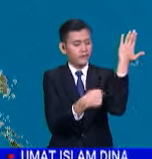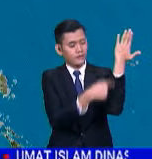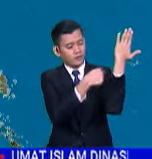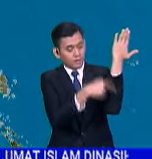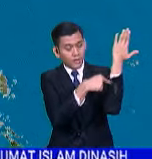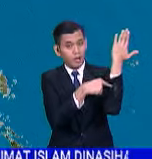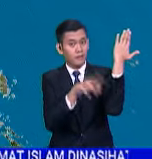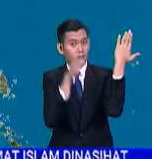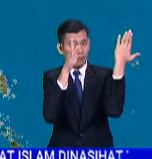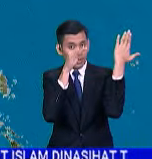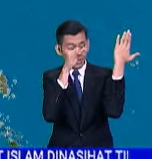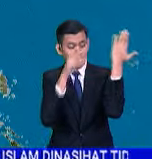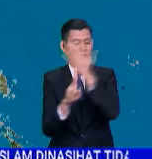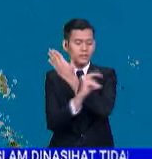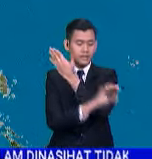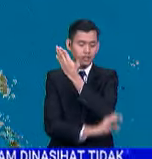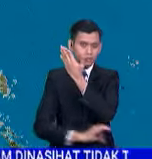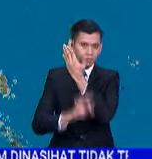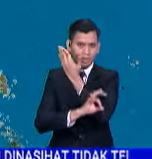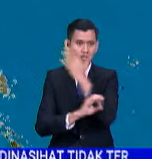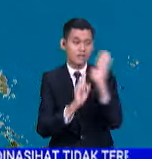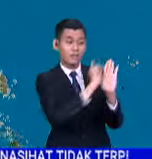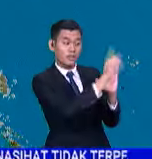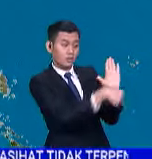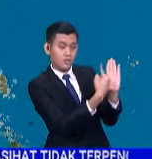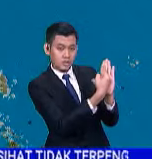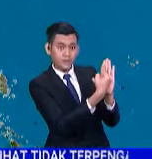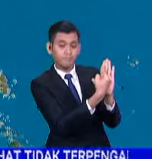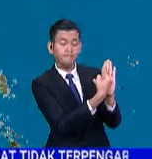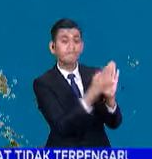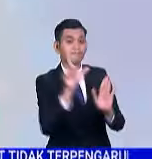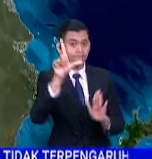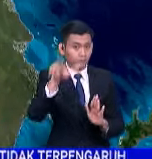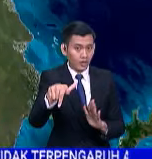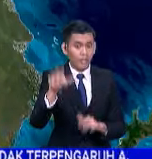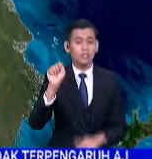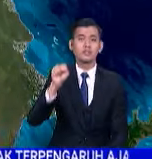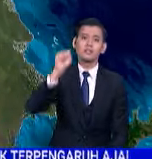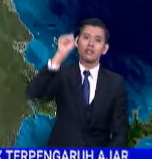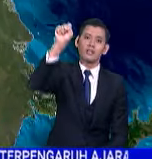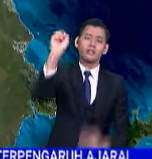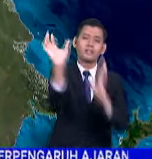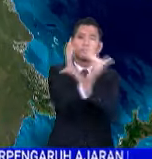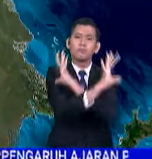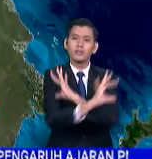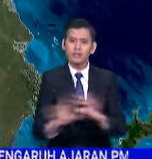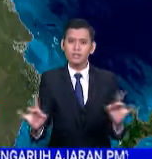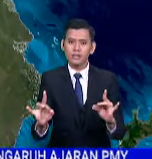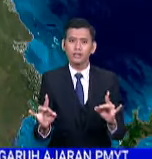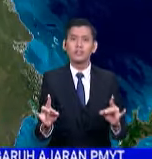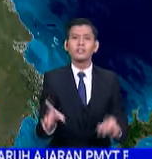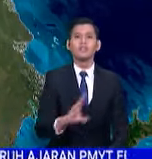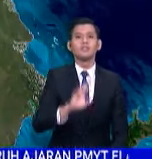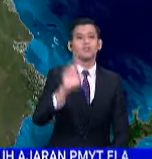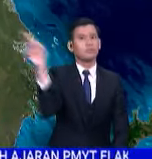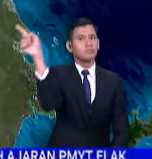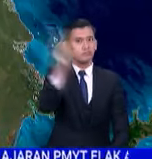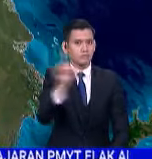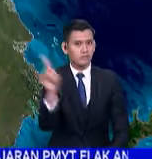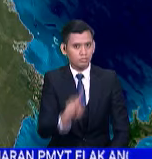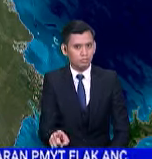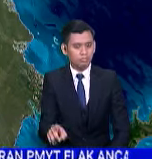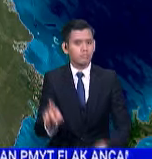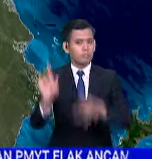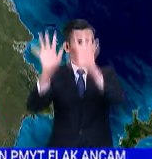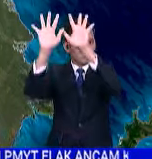juga Negeri Sembilan dalam tempoh 1 jam lagi. Manakala di Negeri Sabah dan juga Sarawak, ribut petir lebih terpencil